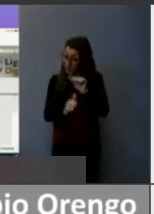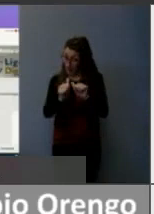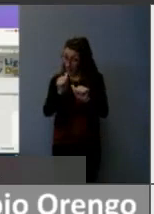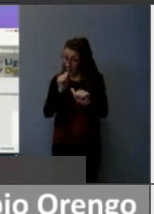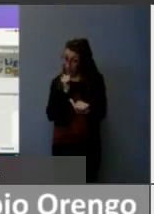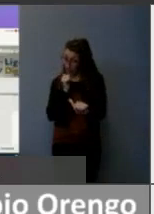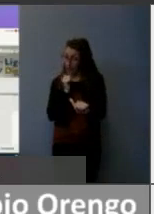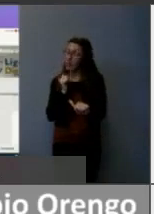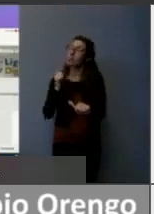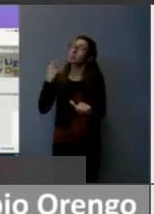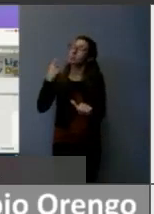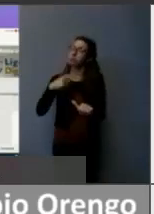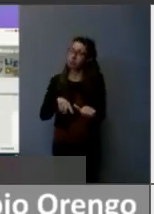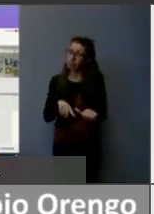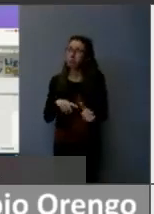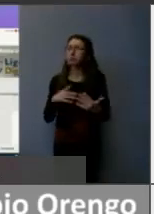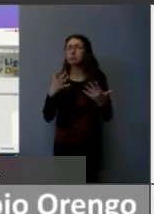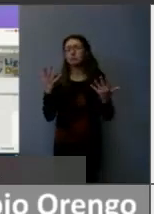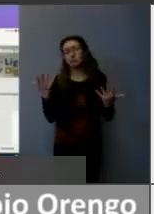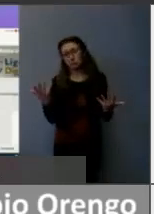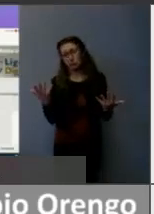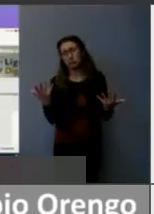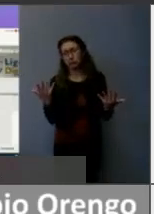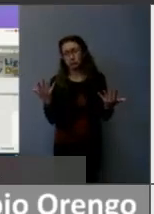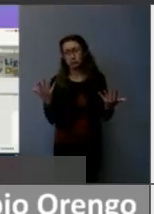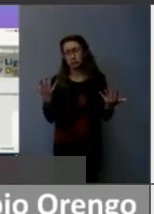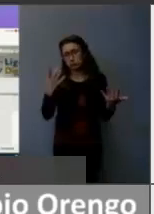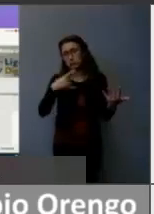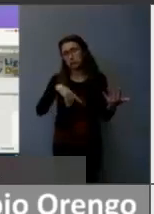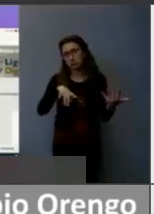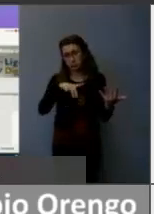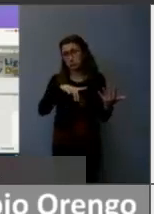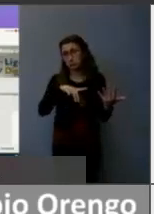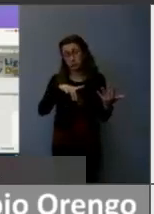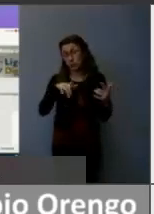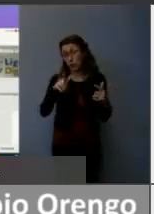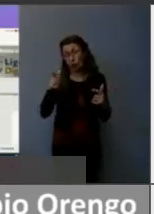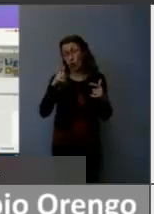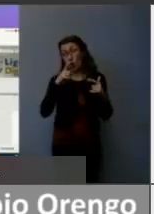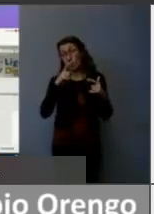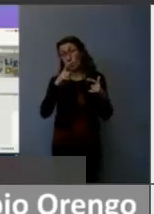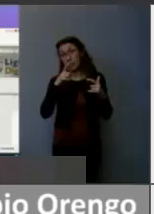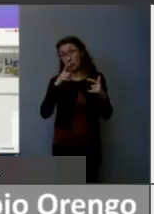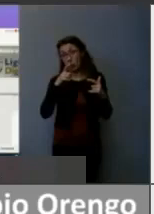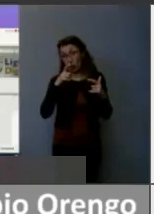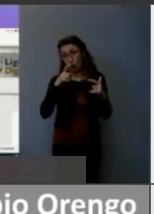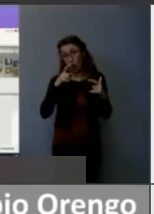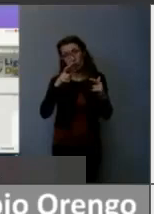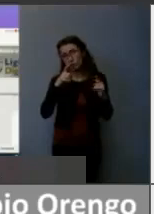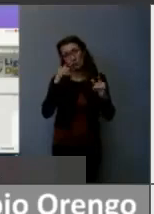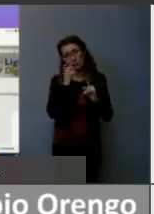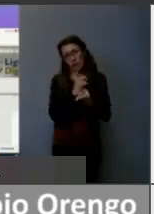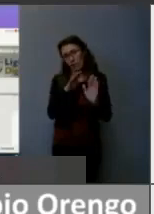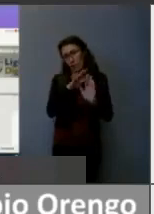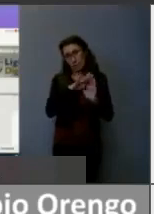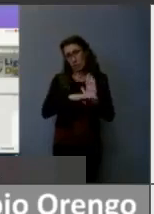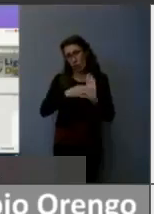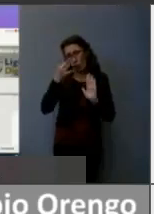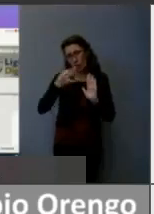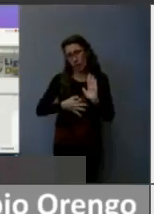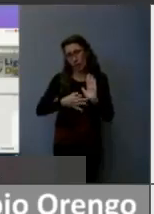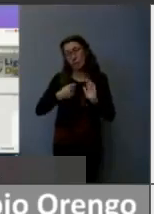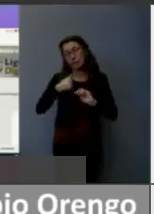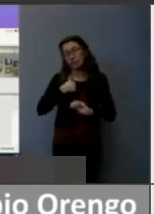questa ovviamente ci pone l'obbligo sia programmata. Io la ringrazio e